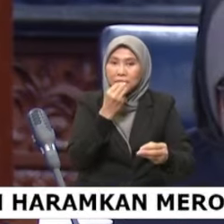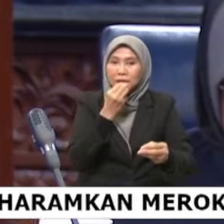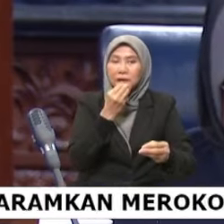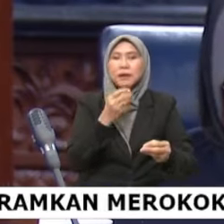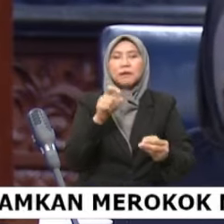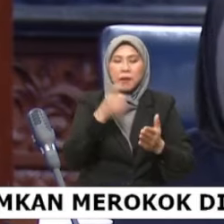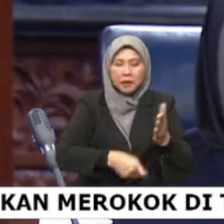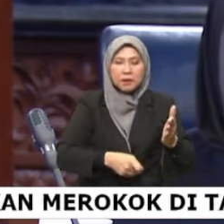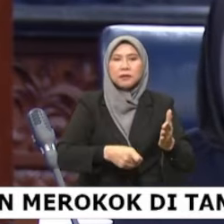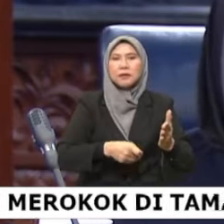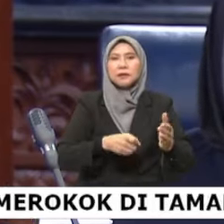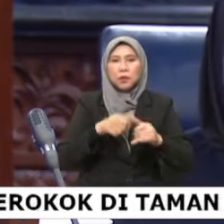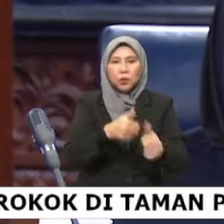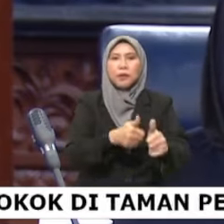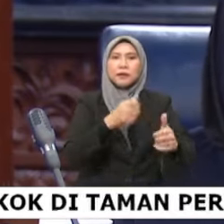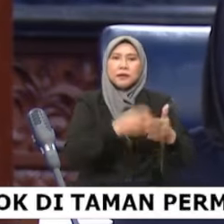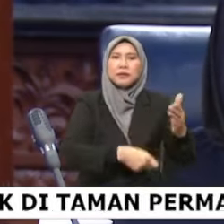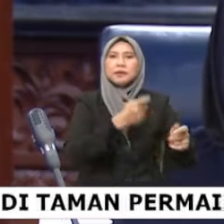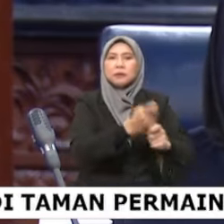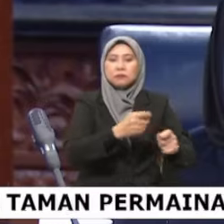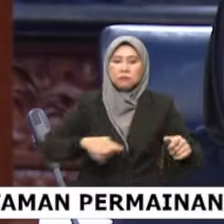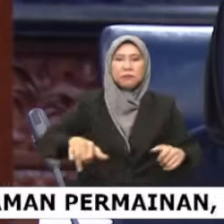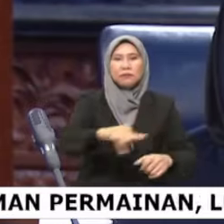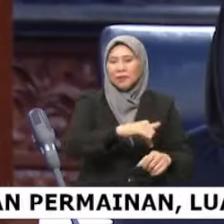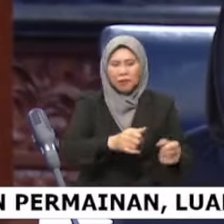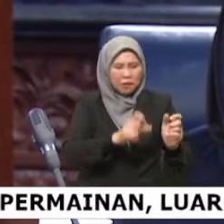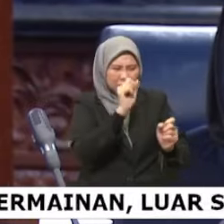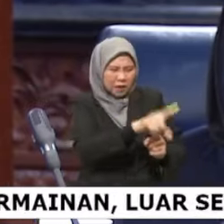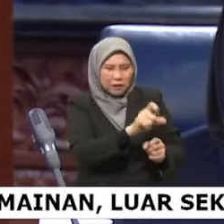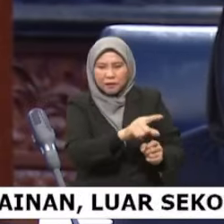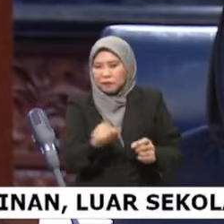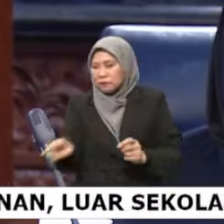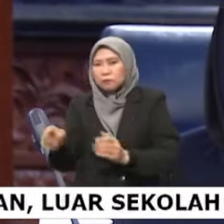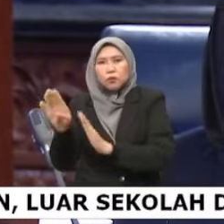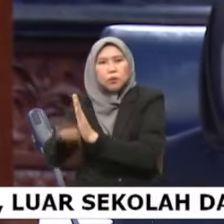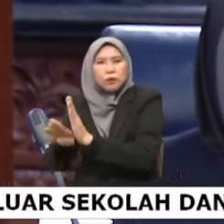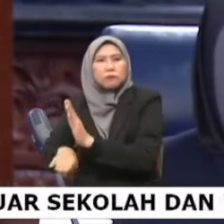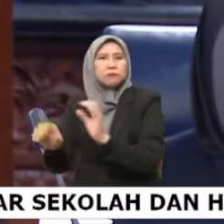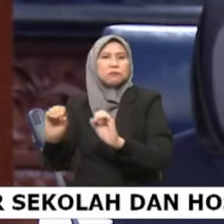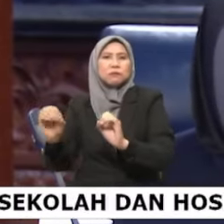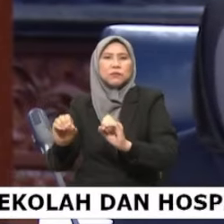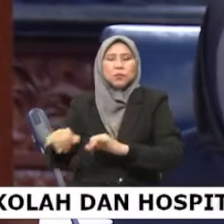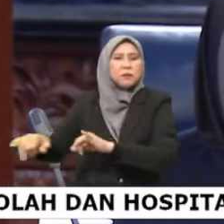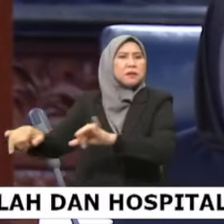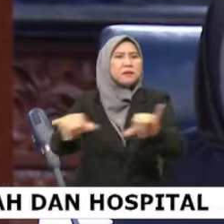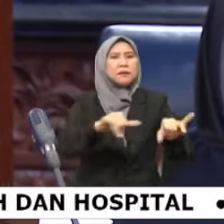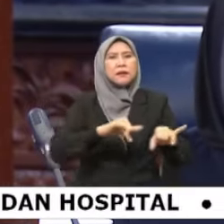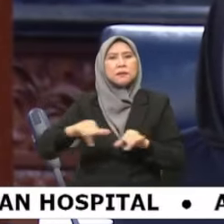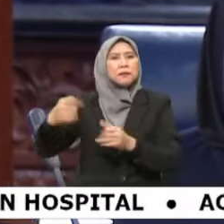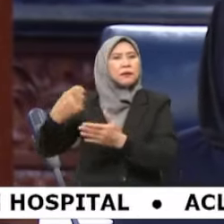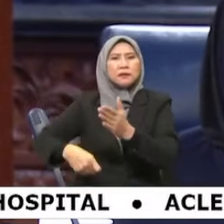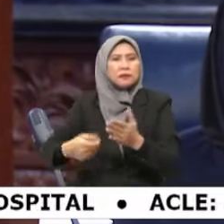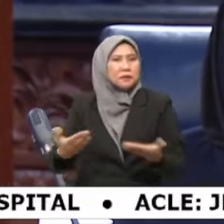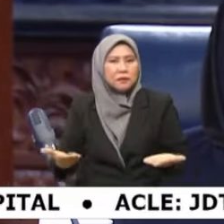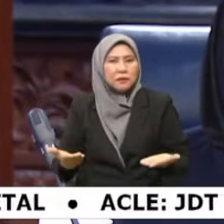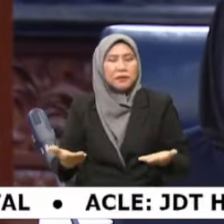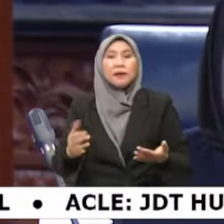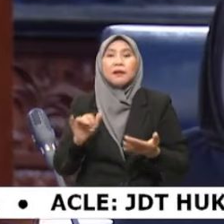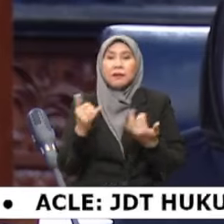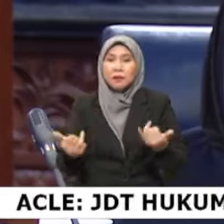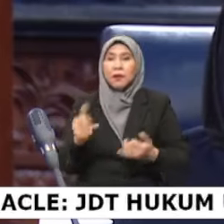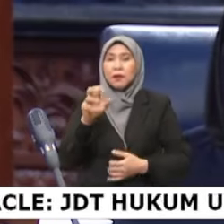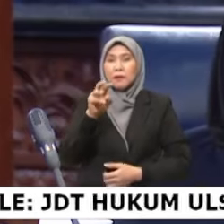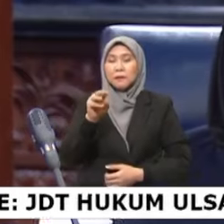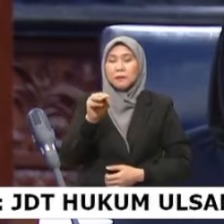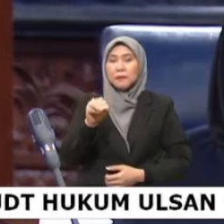ni. Jadi semua orang tak boleh nak cari tempat yang lebih murah sebab mereka dah pakat. Jadi MyCC telah pun dalam keadaan ini MyCC